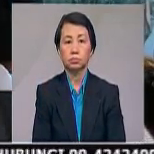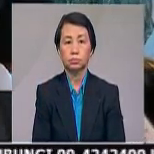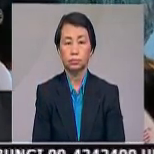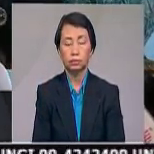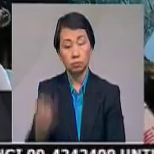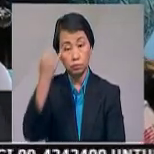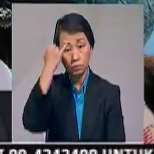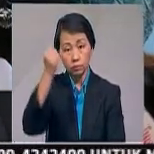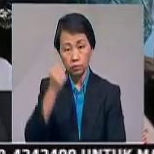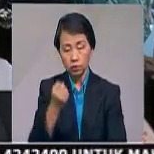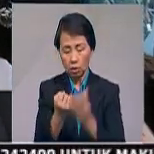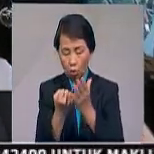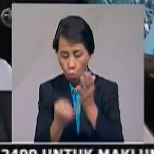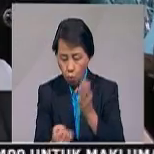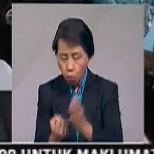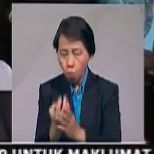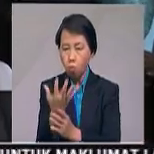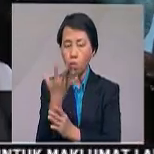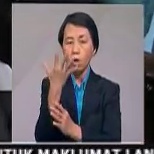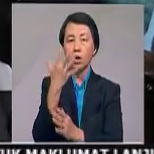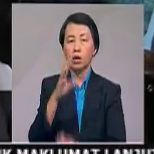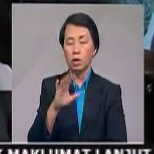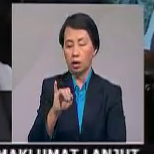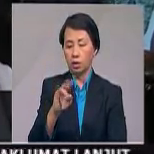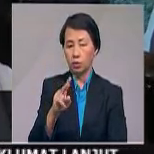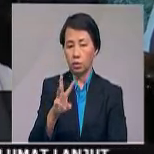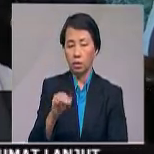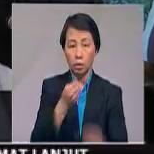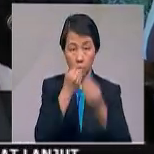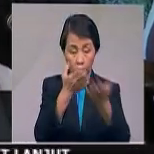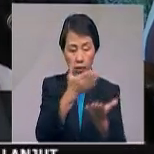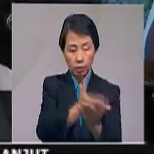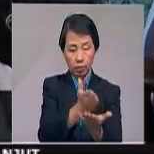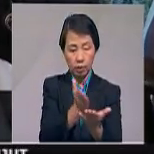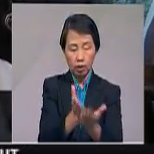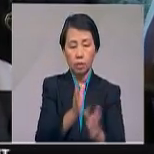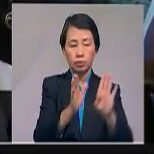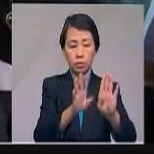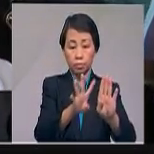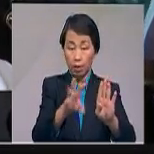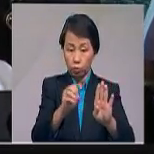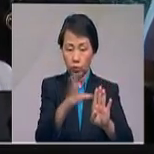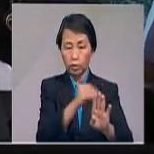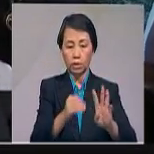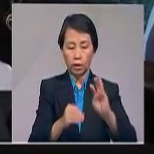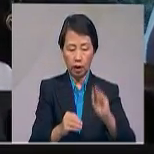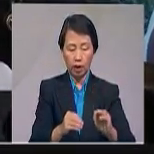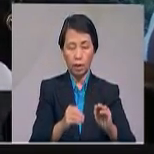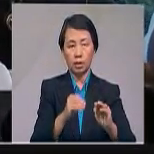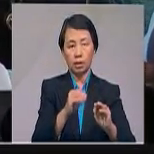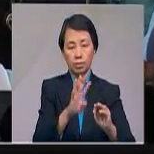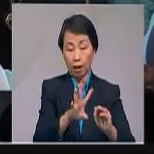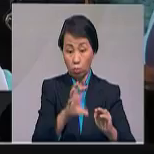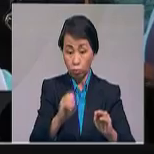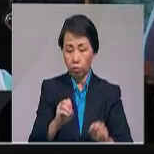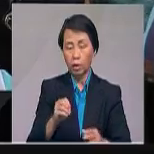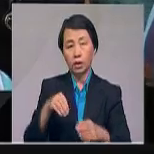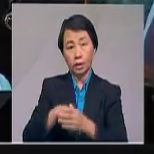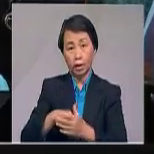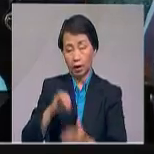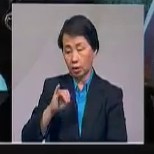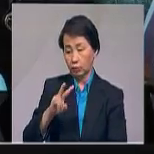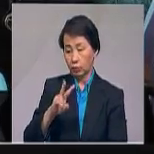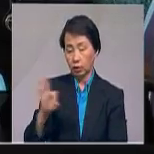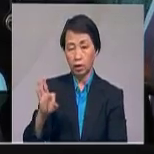Inisiatif kesuburan ya, diumumkan dalam bajet B40 dan M40 juga dalam untuk IVF ini, macam mana yang Kebawah Duli